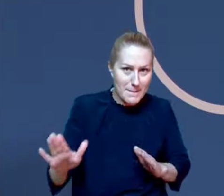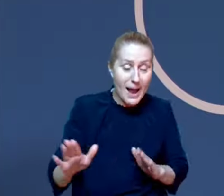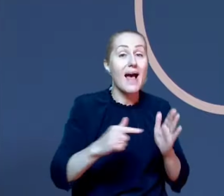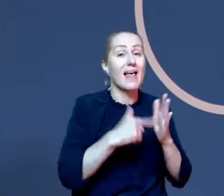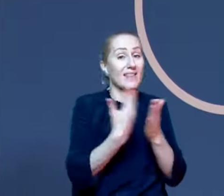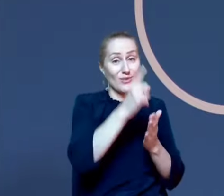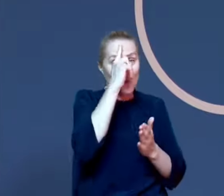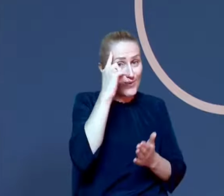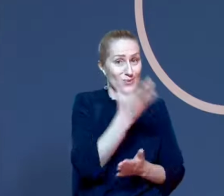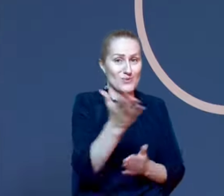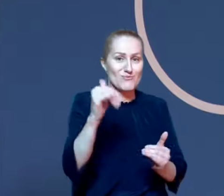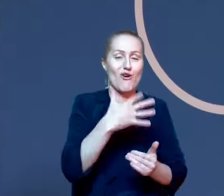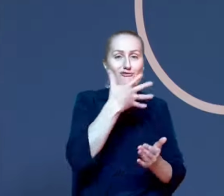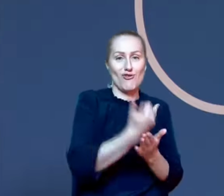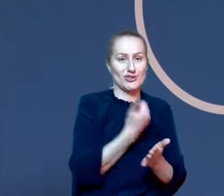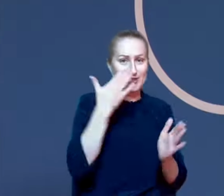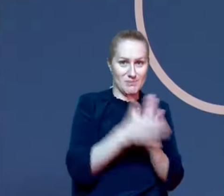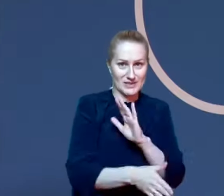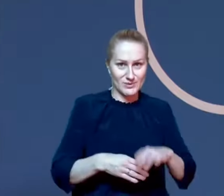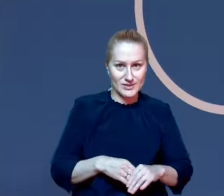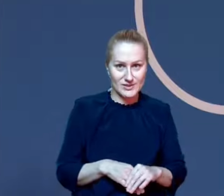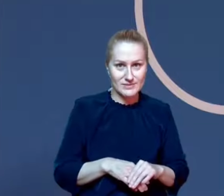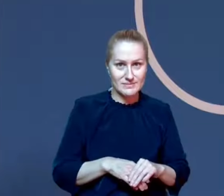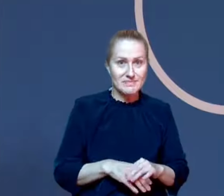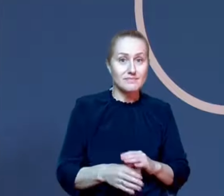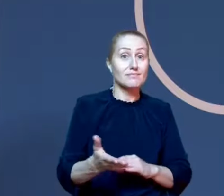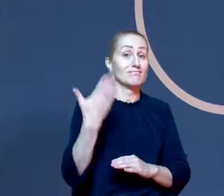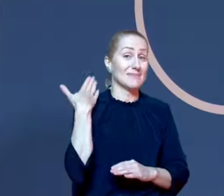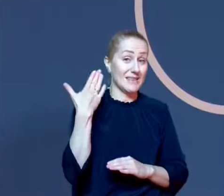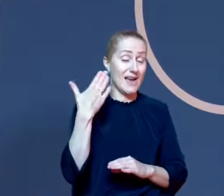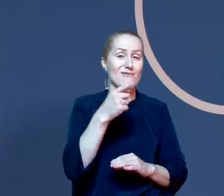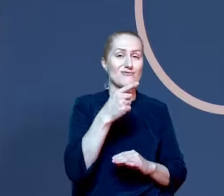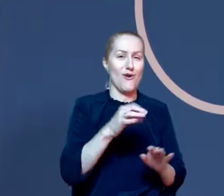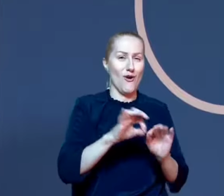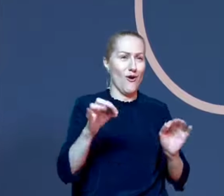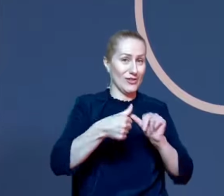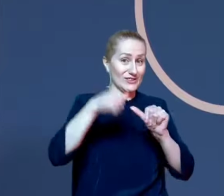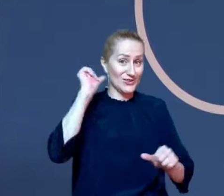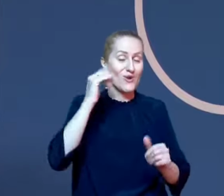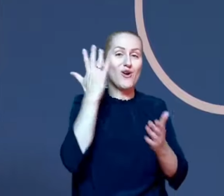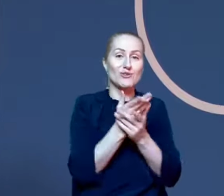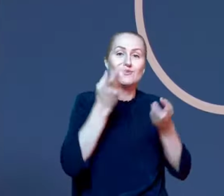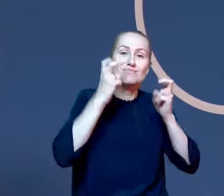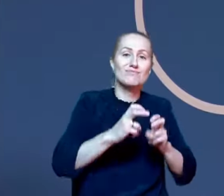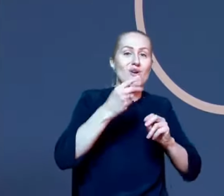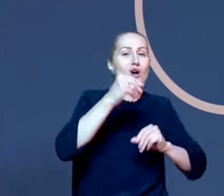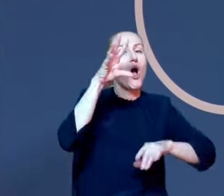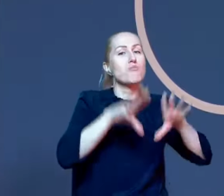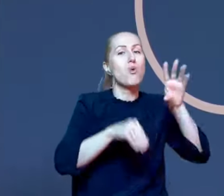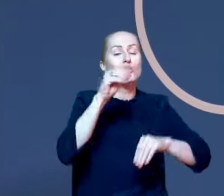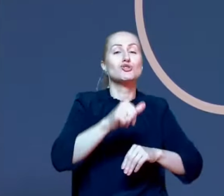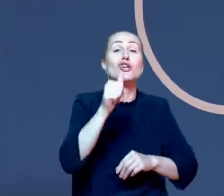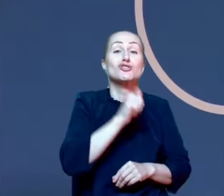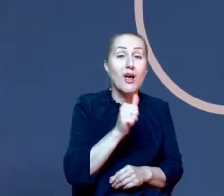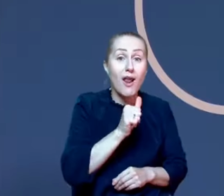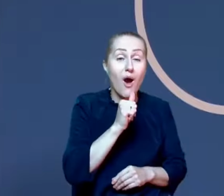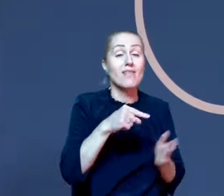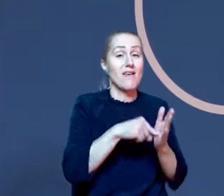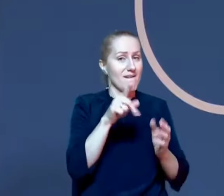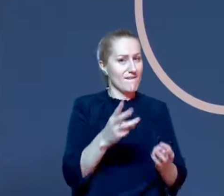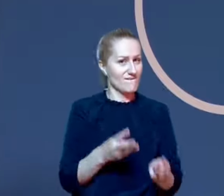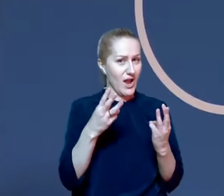korzystać bezpośrednio. Całkiem niedawno, bo od ubiegłego roku mamy budżet zielony. Więc kolejny element bardzo istotny w